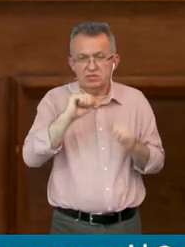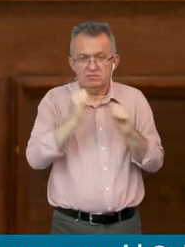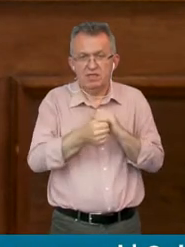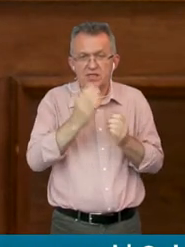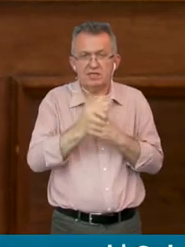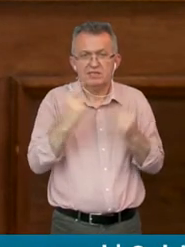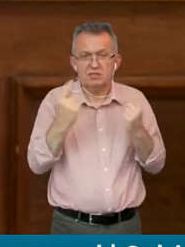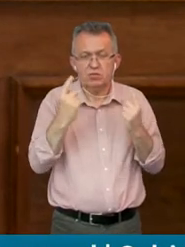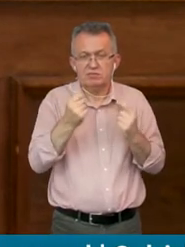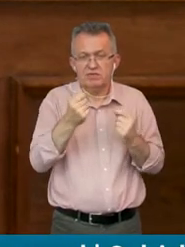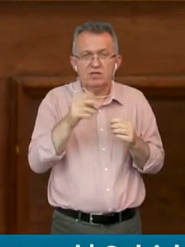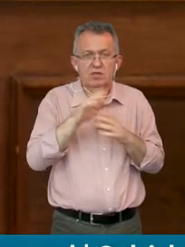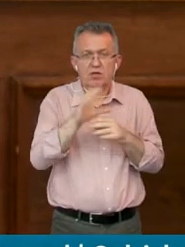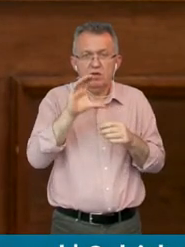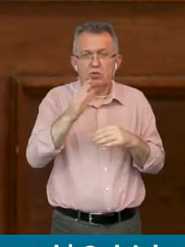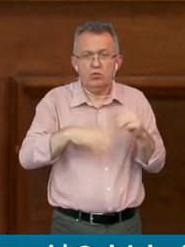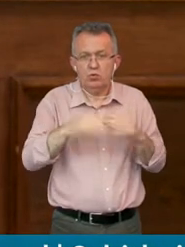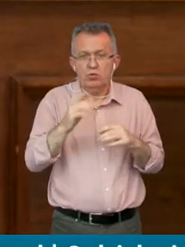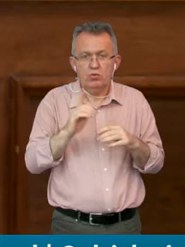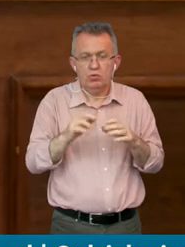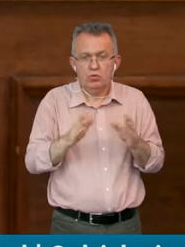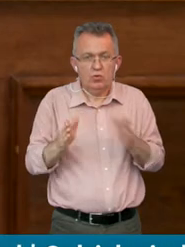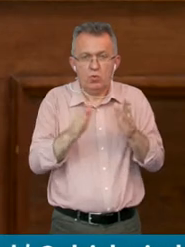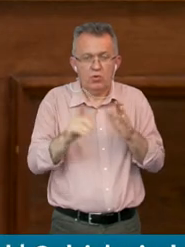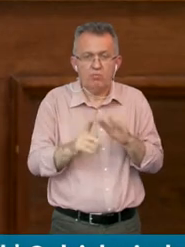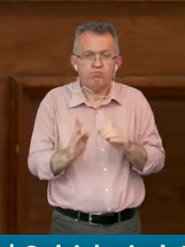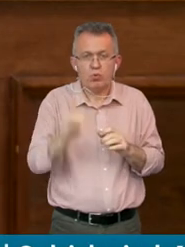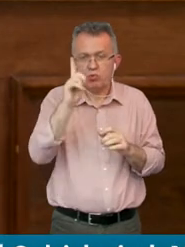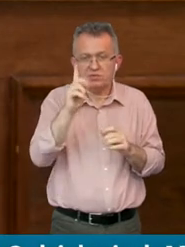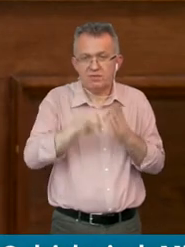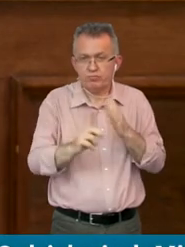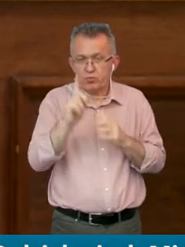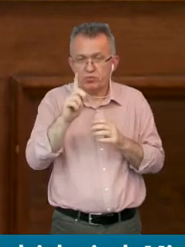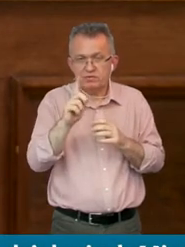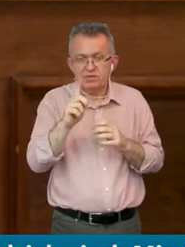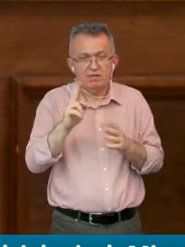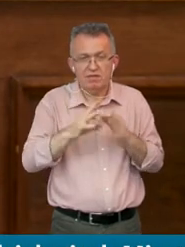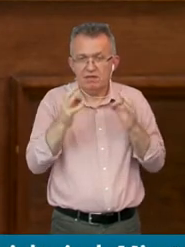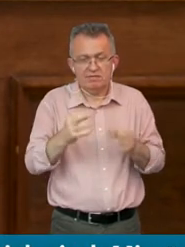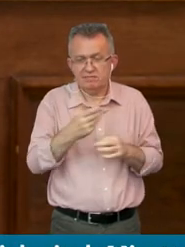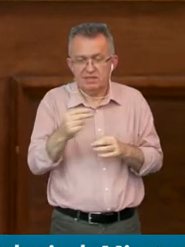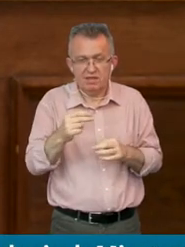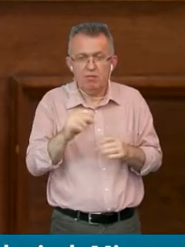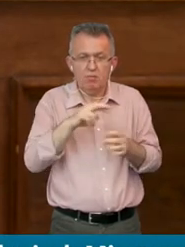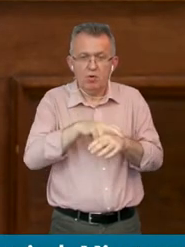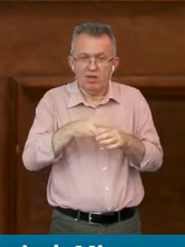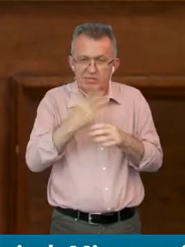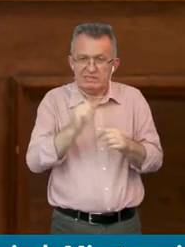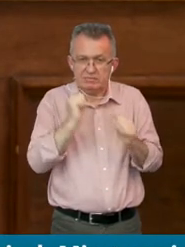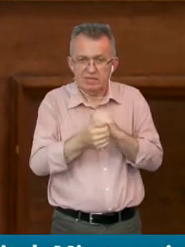sytuacja możliwości finansowania kolejnego etapu drogi północnej? Panie Zbigniewie, na razie nie, natomiast projekt będzie